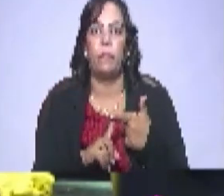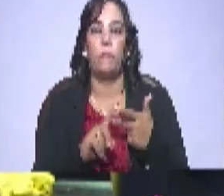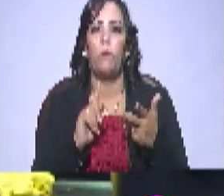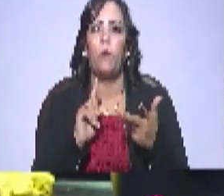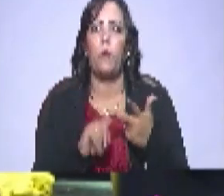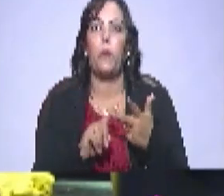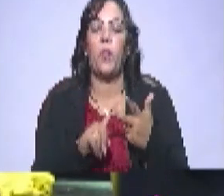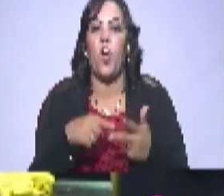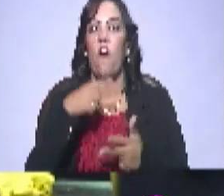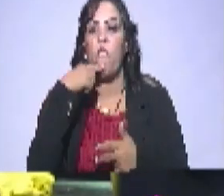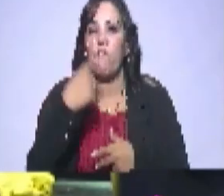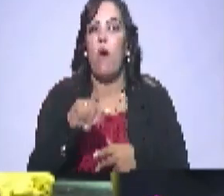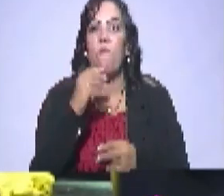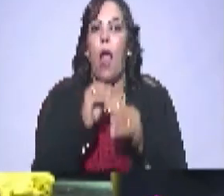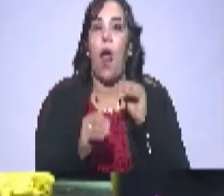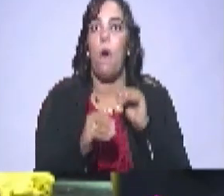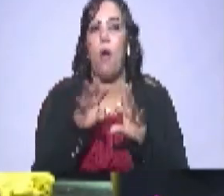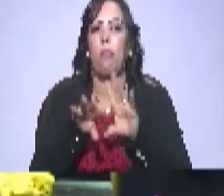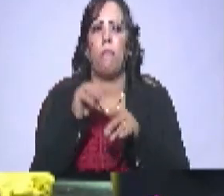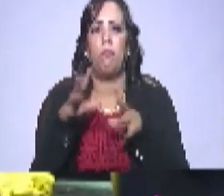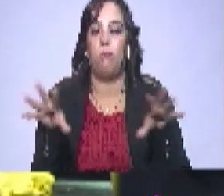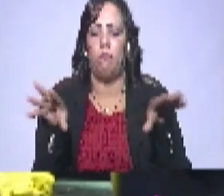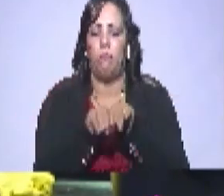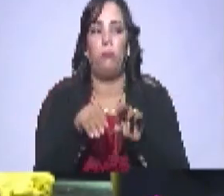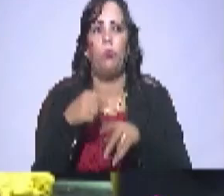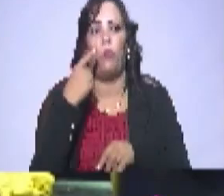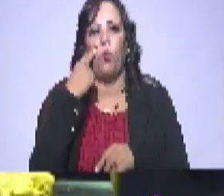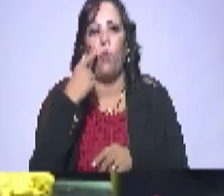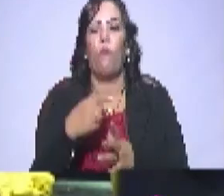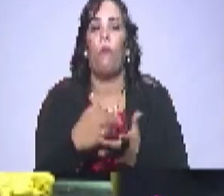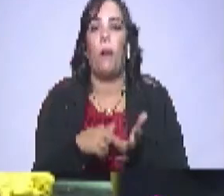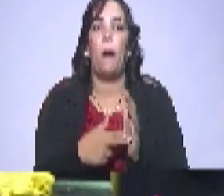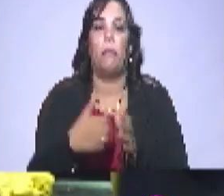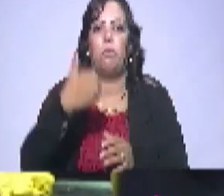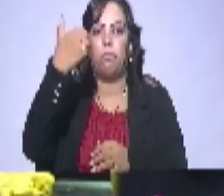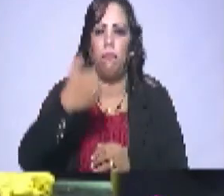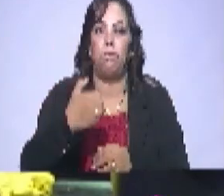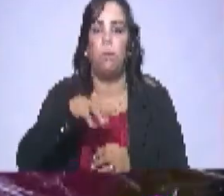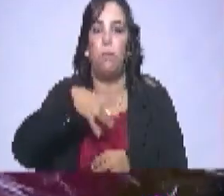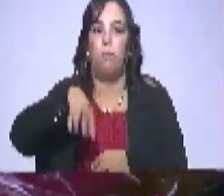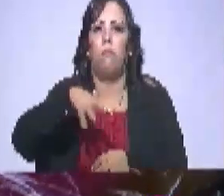شويه الفلفل الالوان لميناهم كده وخلصنا الدنيا كويس.